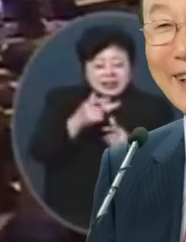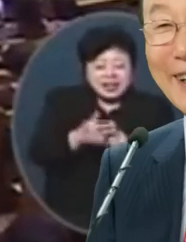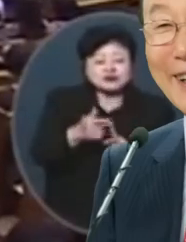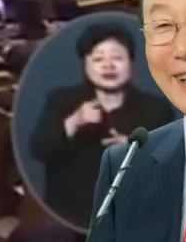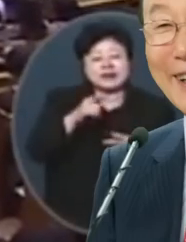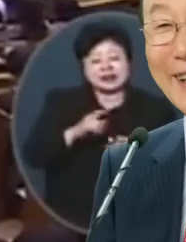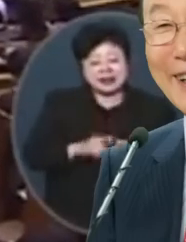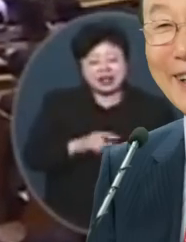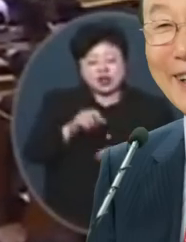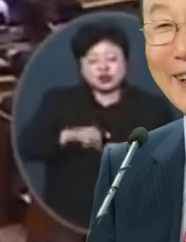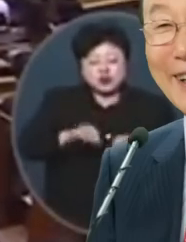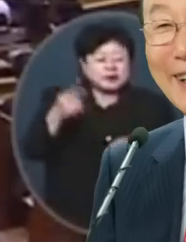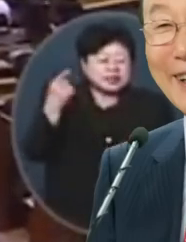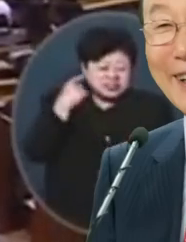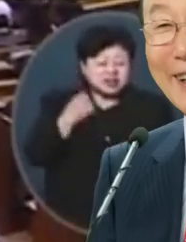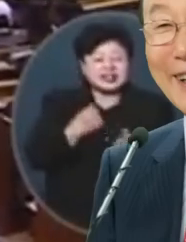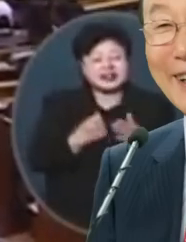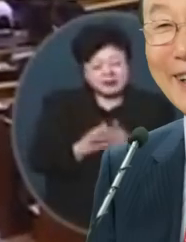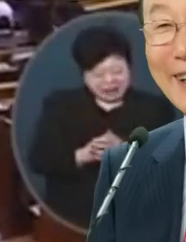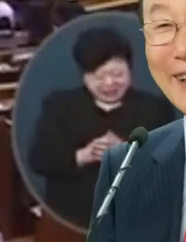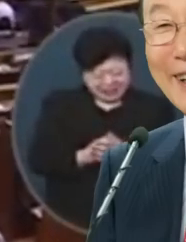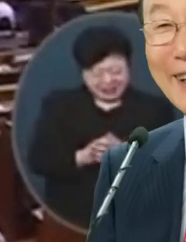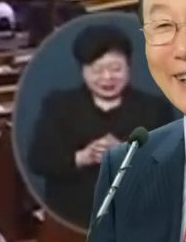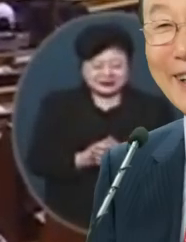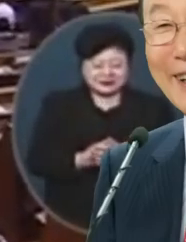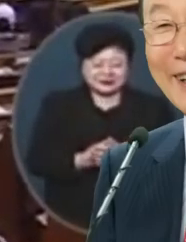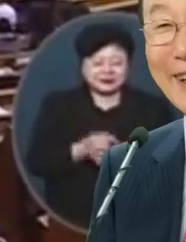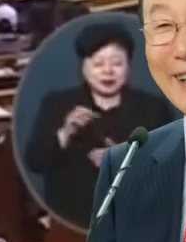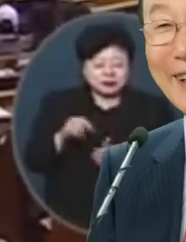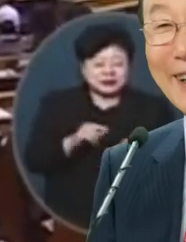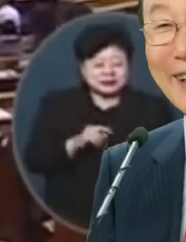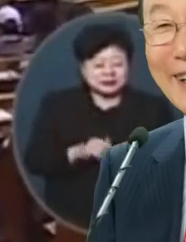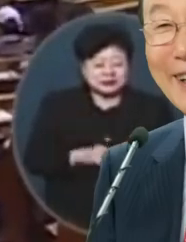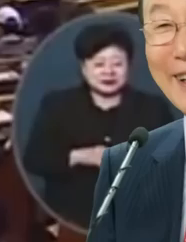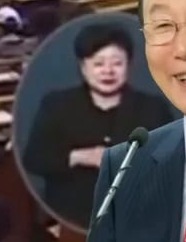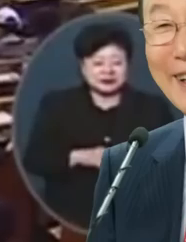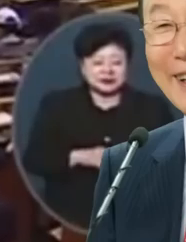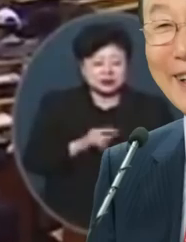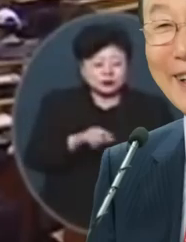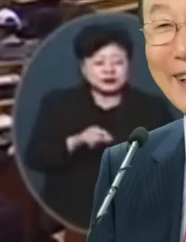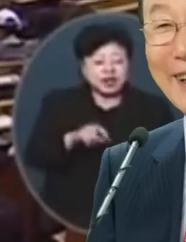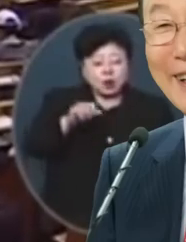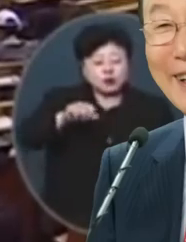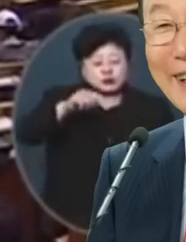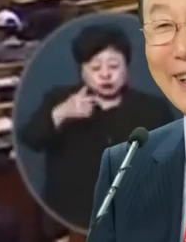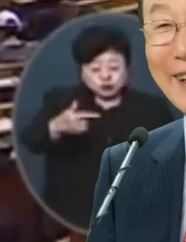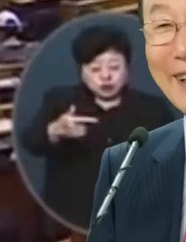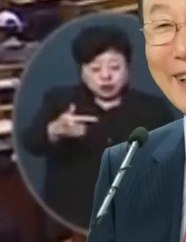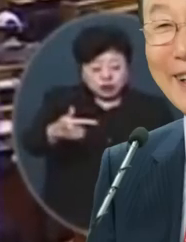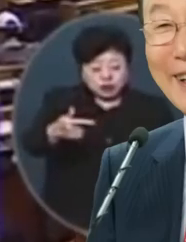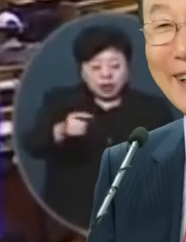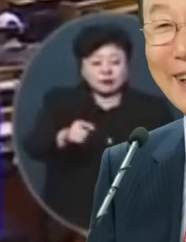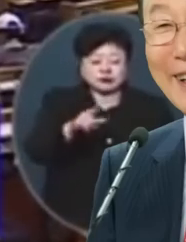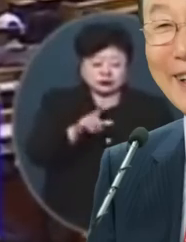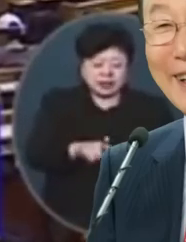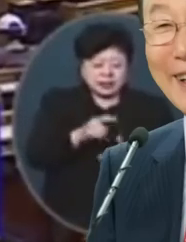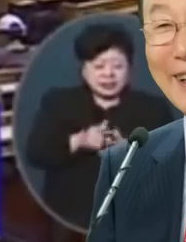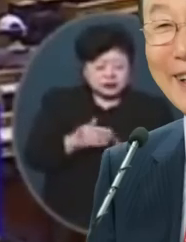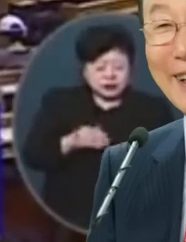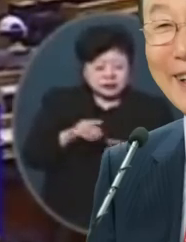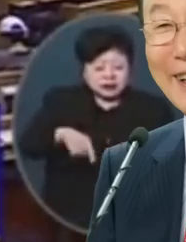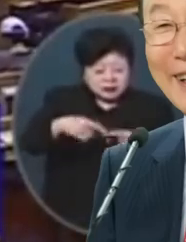대한 소문을 들었기 때문인 것입니다. 마가복음 16장 56절에 아무데나